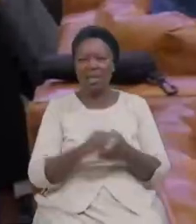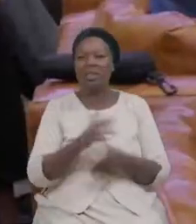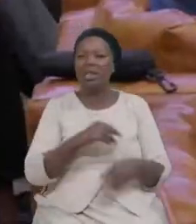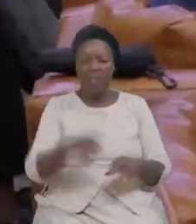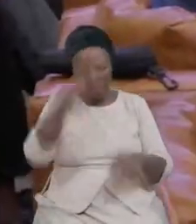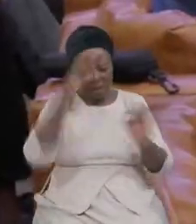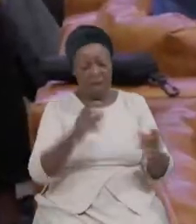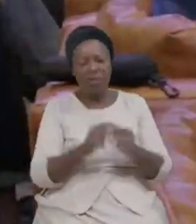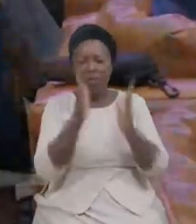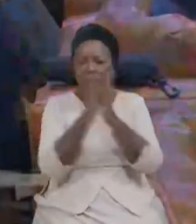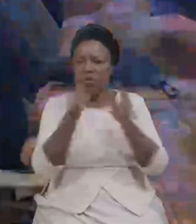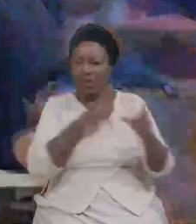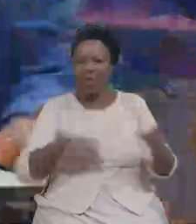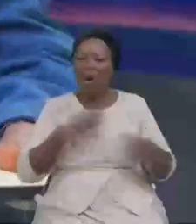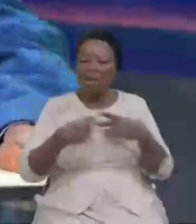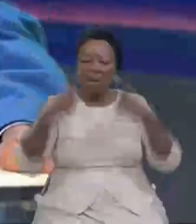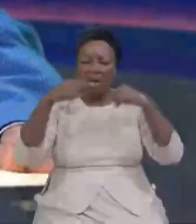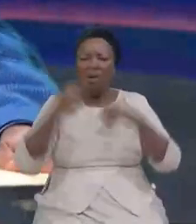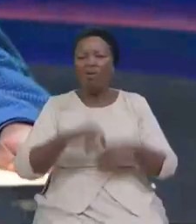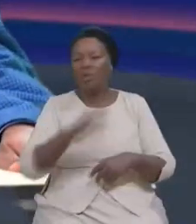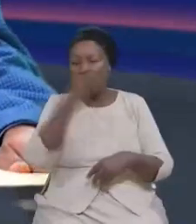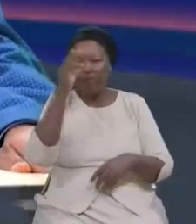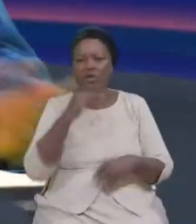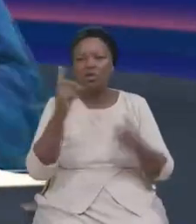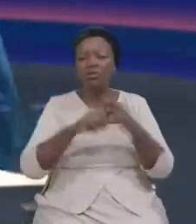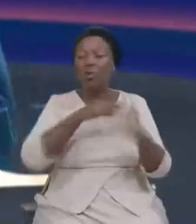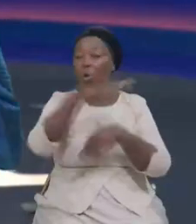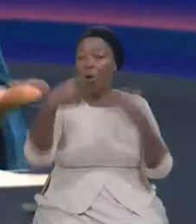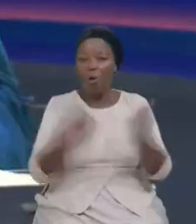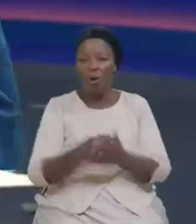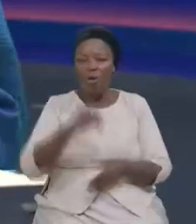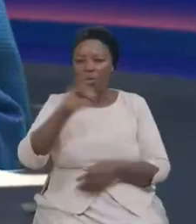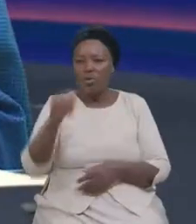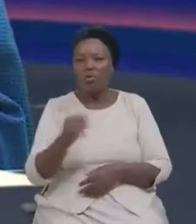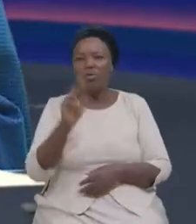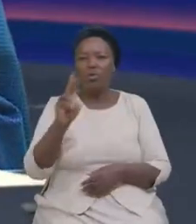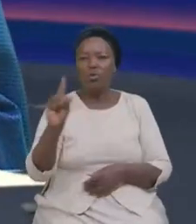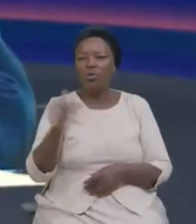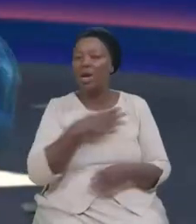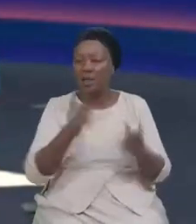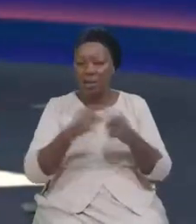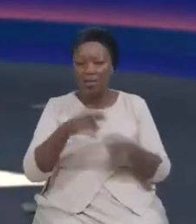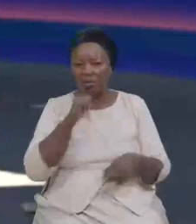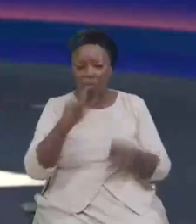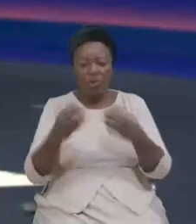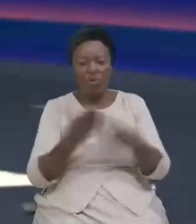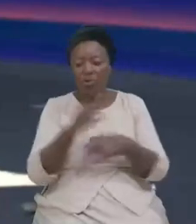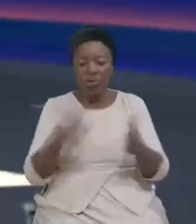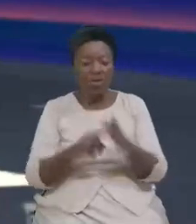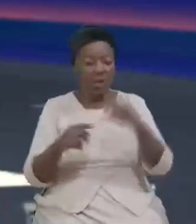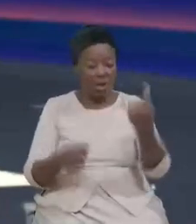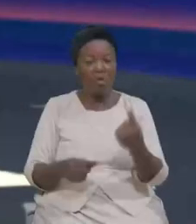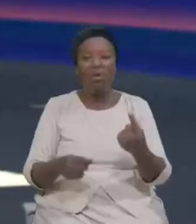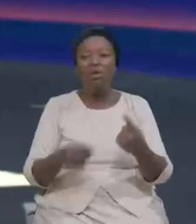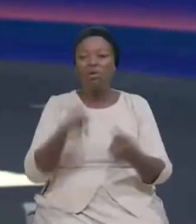un jeûne pour tout Juda. Il ne voulait pas supporter pas ça. Vous et moi,